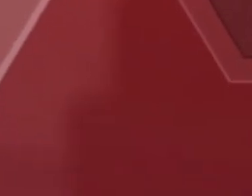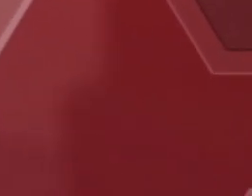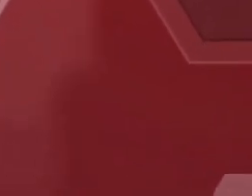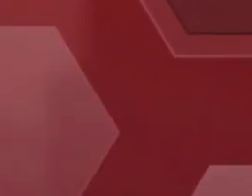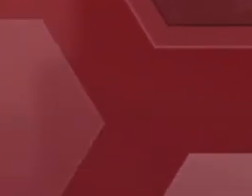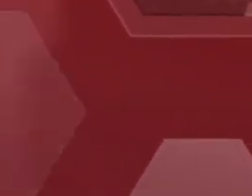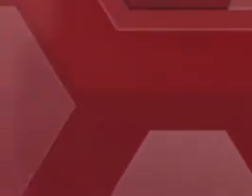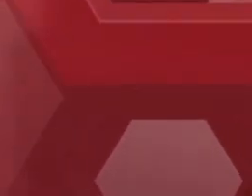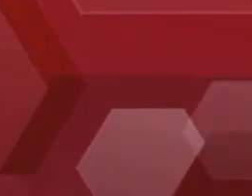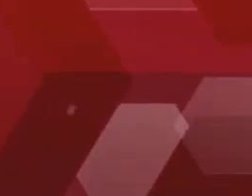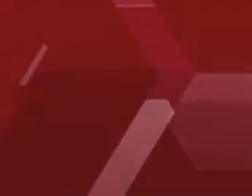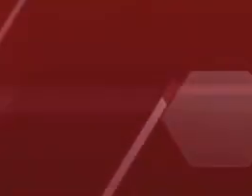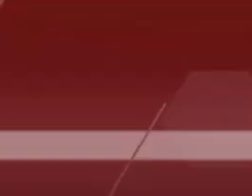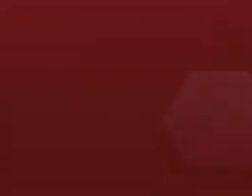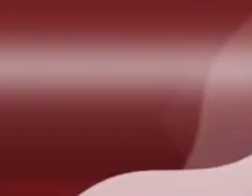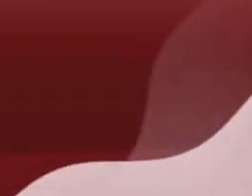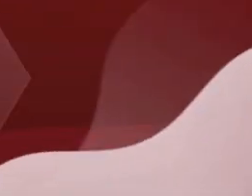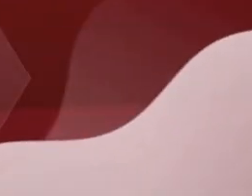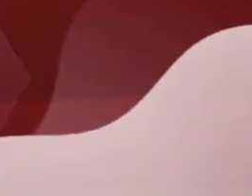hai